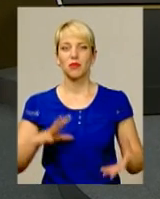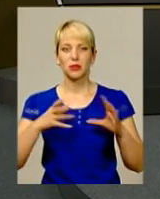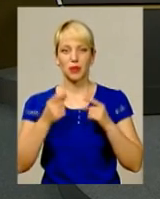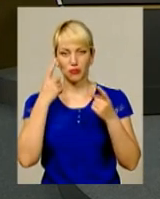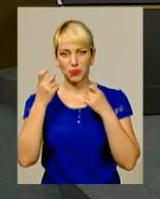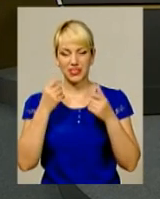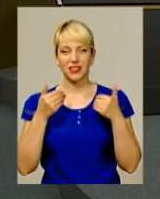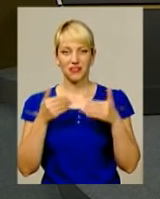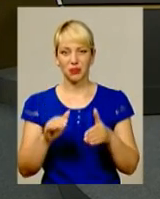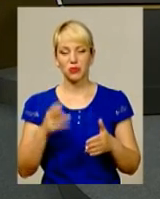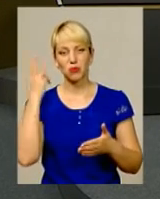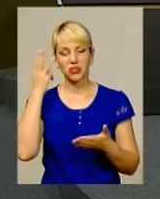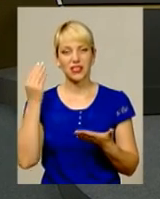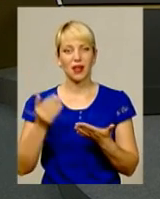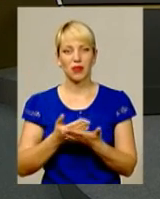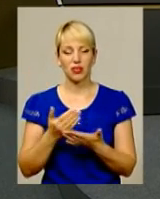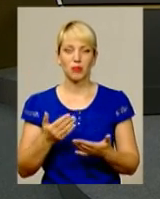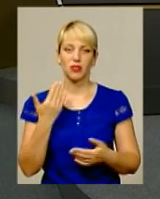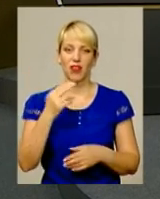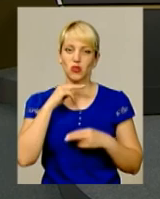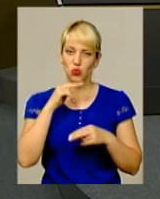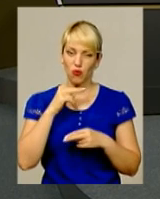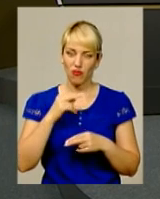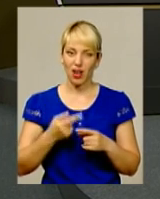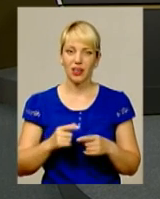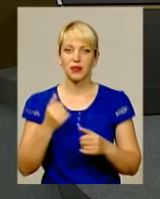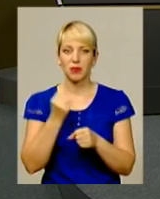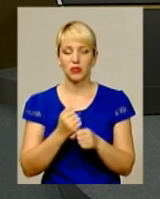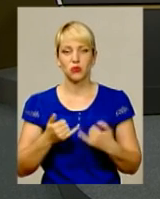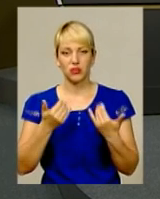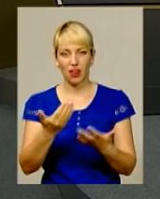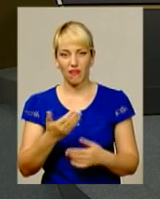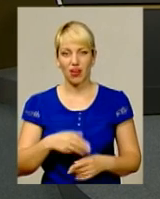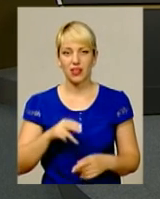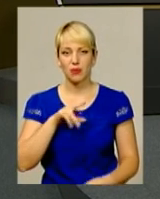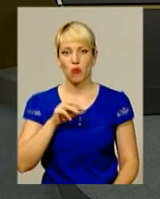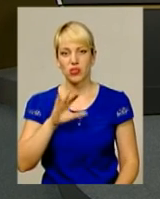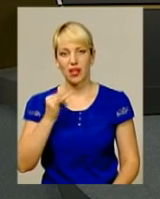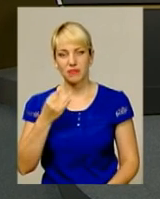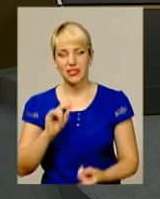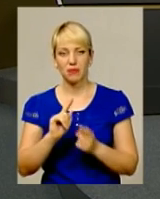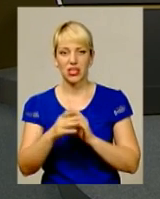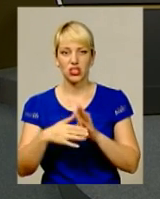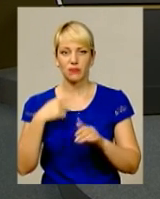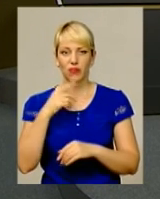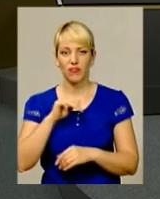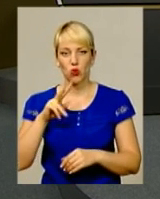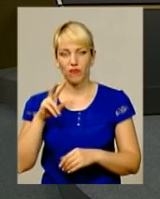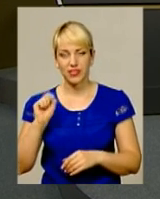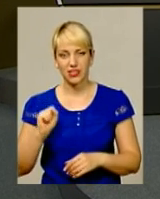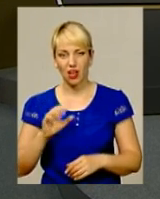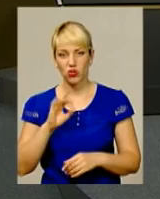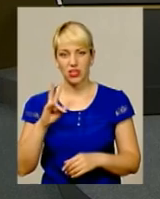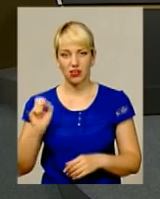Підсумковий інформаційний випуск «Подільська панорама». До вашої уваги в студії працюють ведучий Віталій Постемський. Переклад на жестову мову здійснює